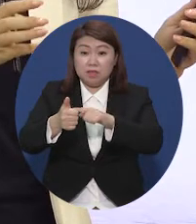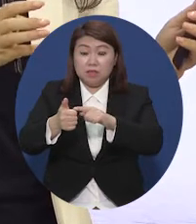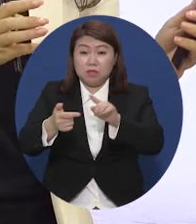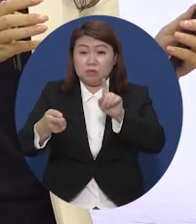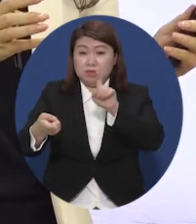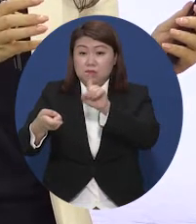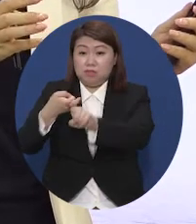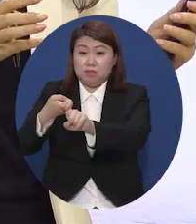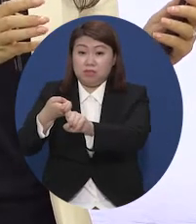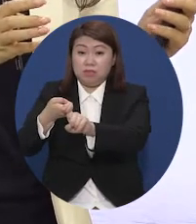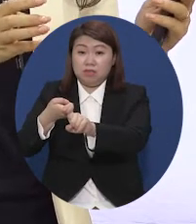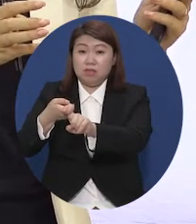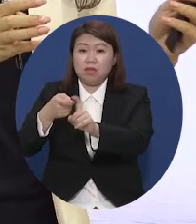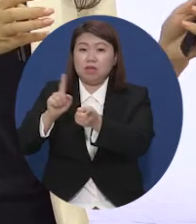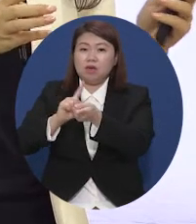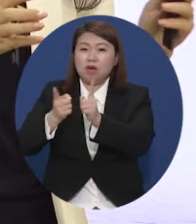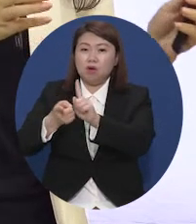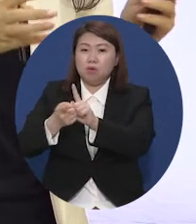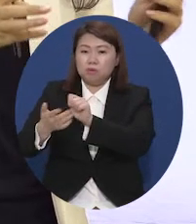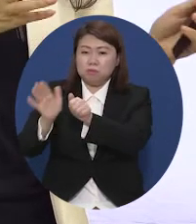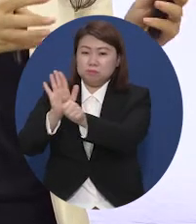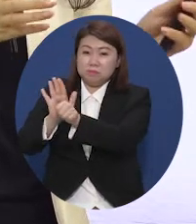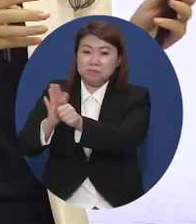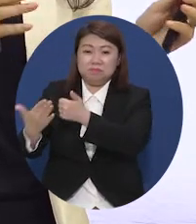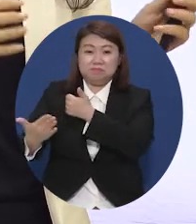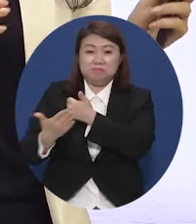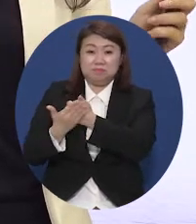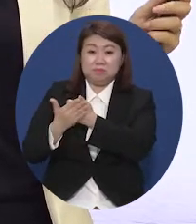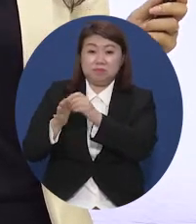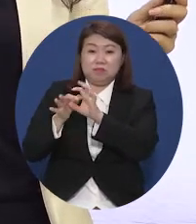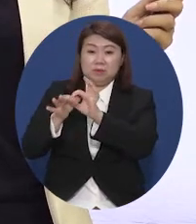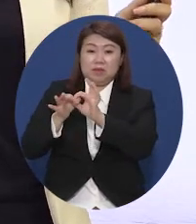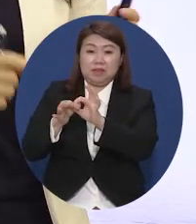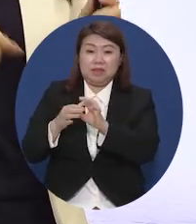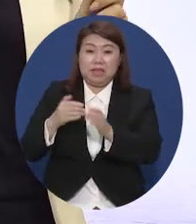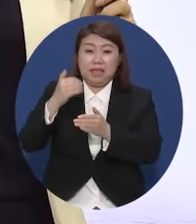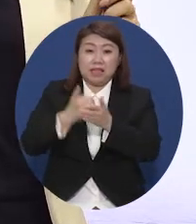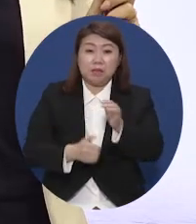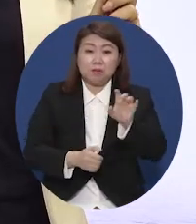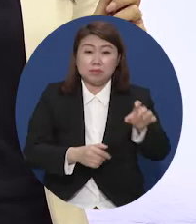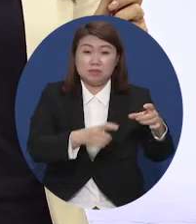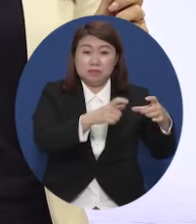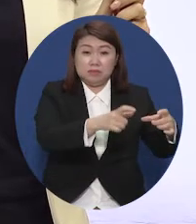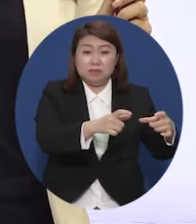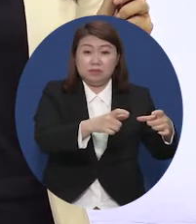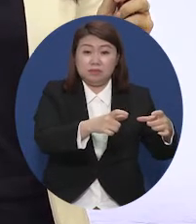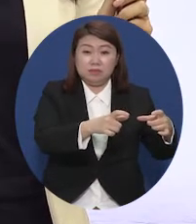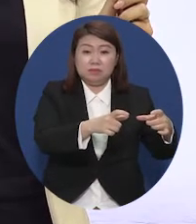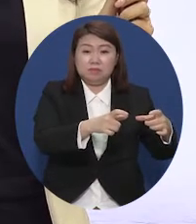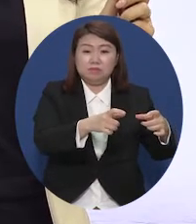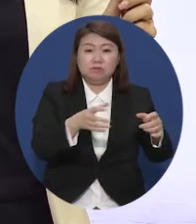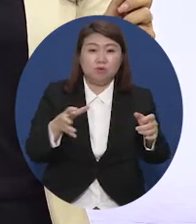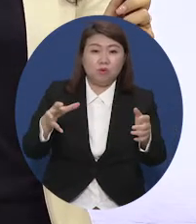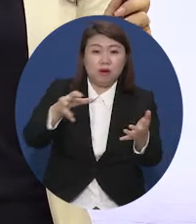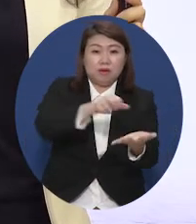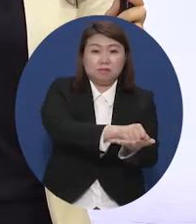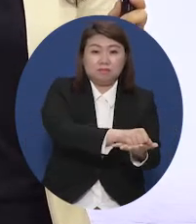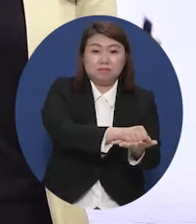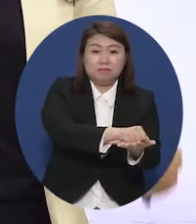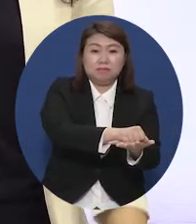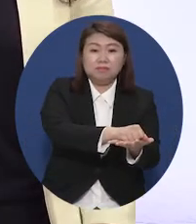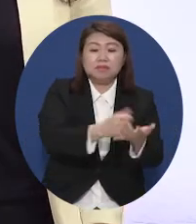부족과 동맹을 맺으면서 서로 어떤 조력을 주고받는 관계가 되면서 이제 나머지 한 부족을